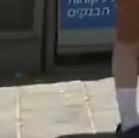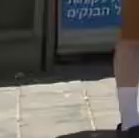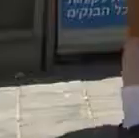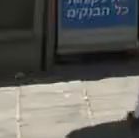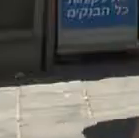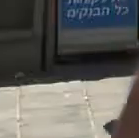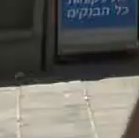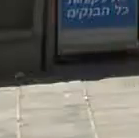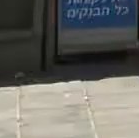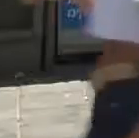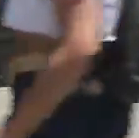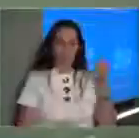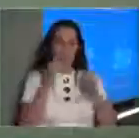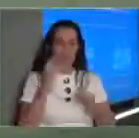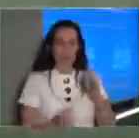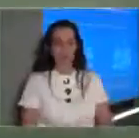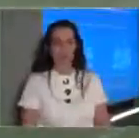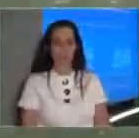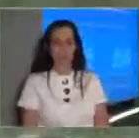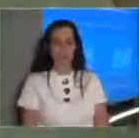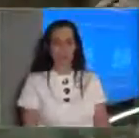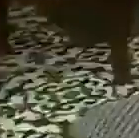למשרד, לבית המשפט.